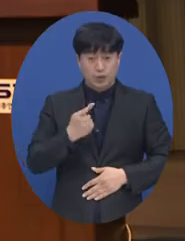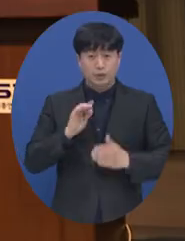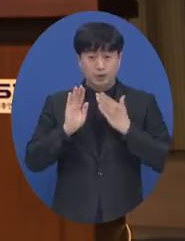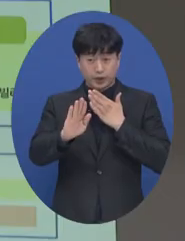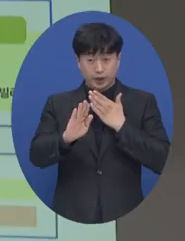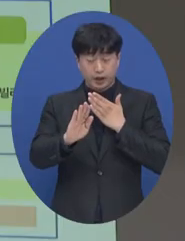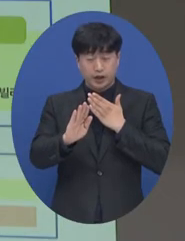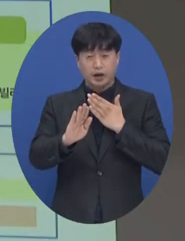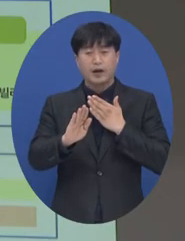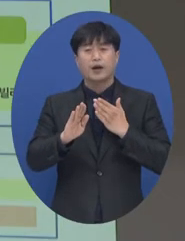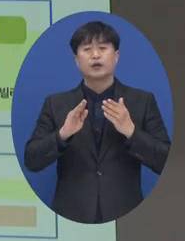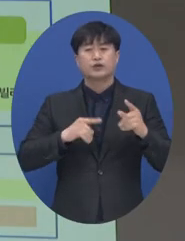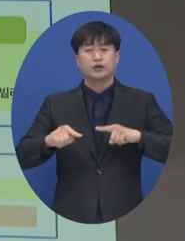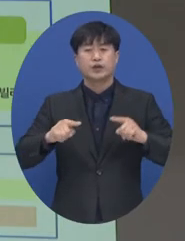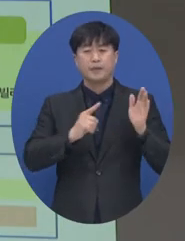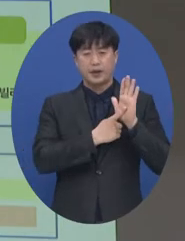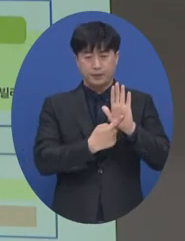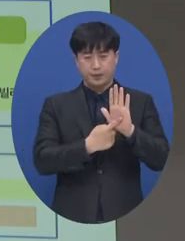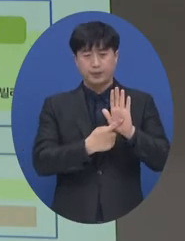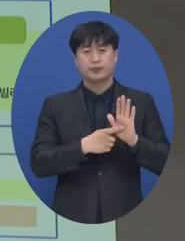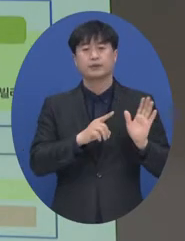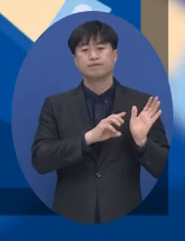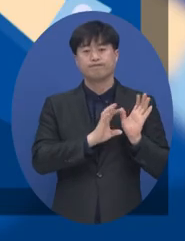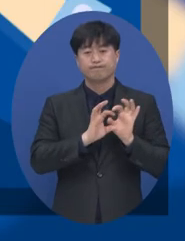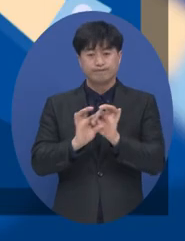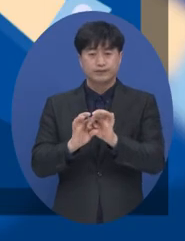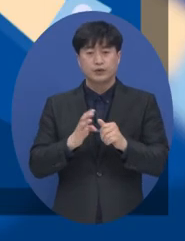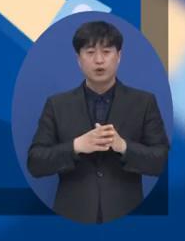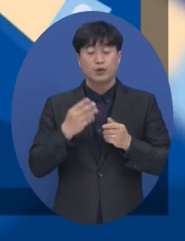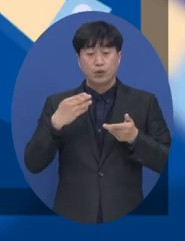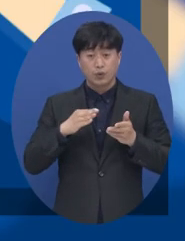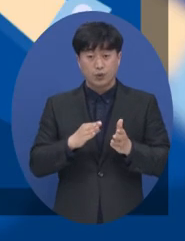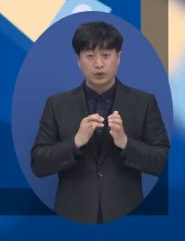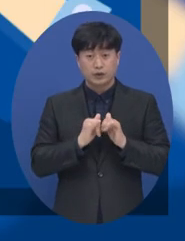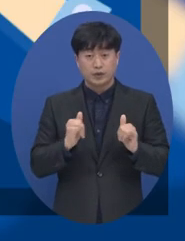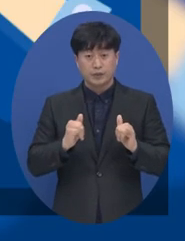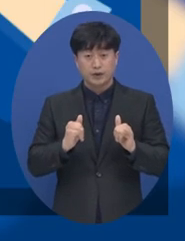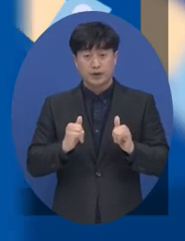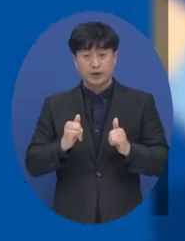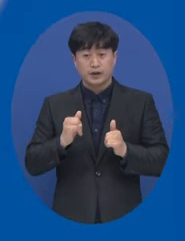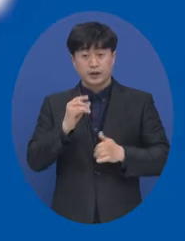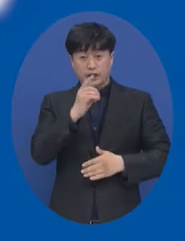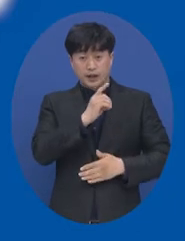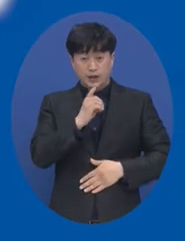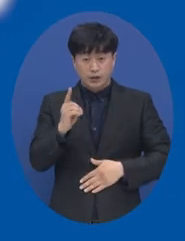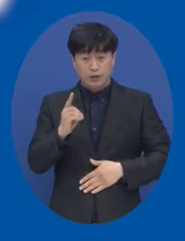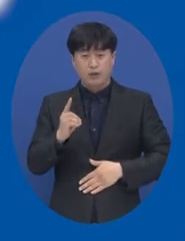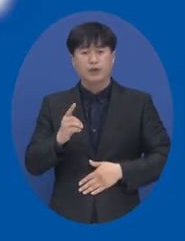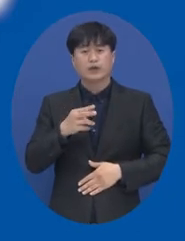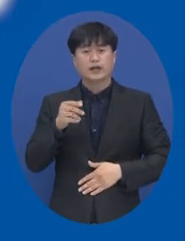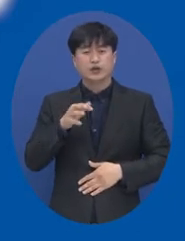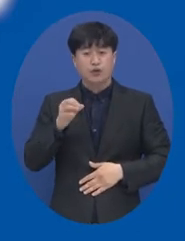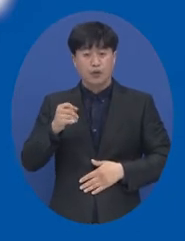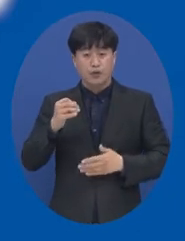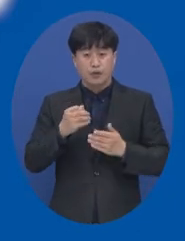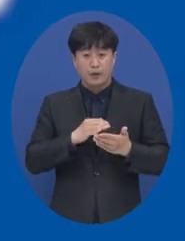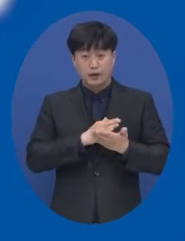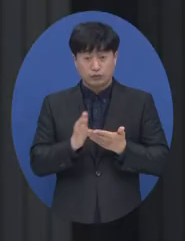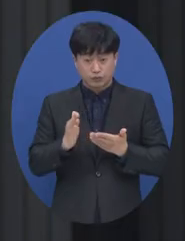정책 발표도 이어졌습니다. 구체적으로는 도민 데이터 배당과 공공 배달 앱 등의 사업을